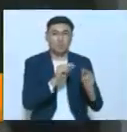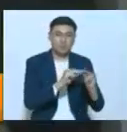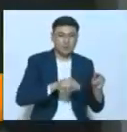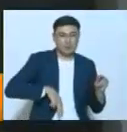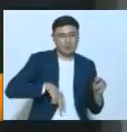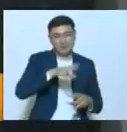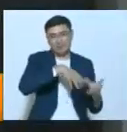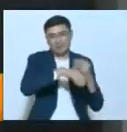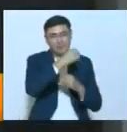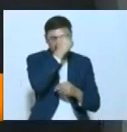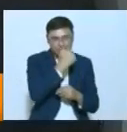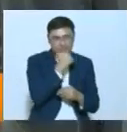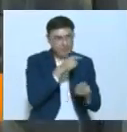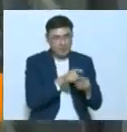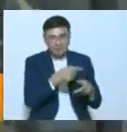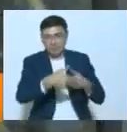керек.